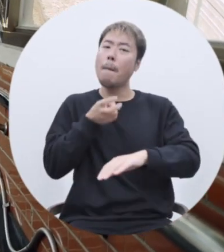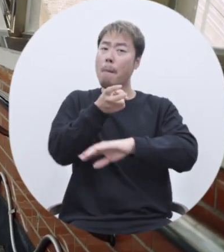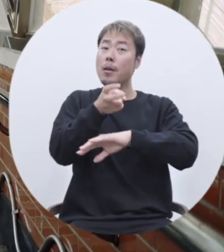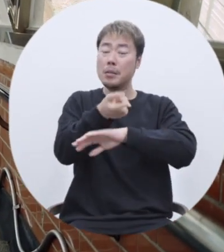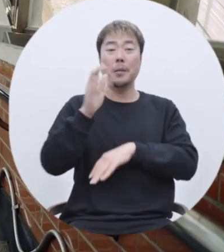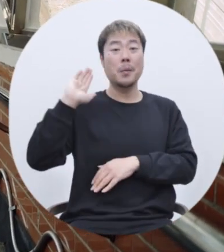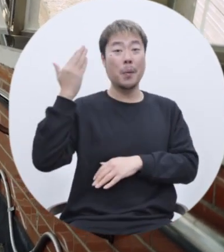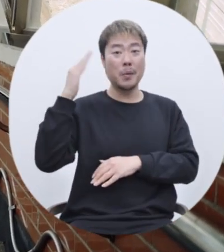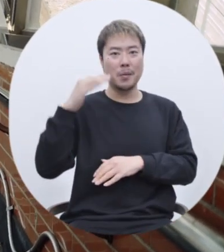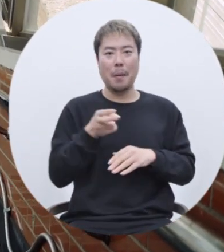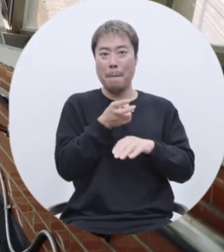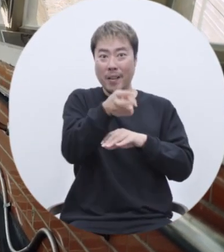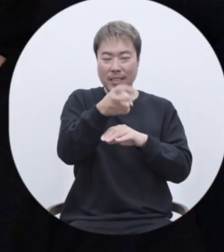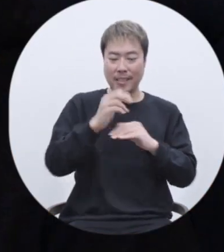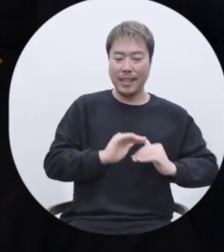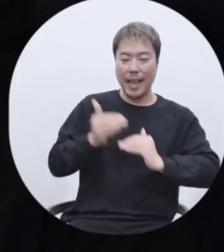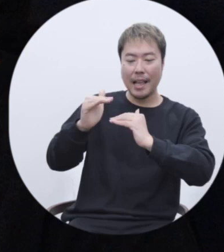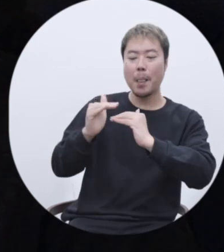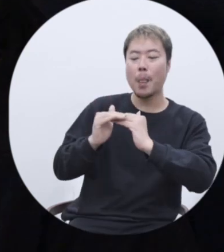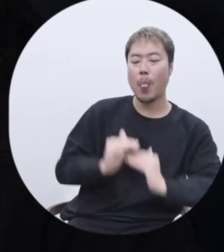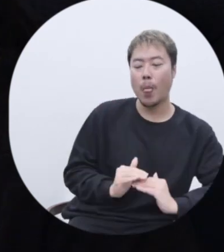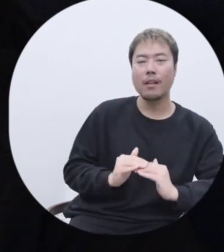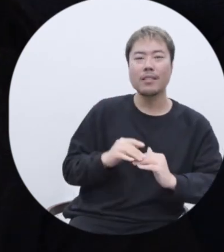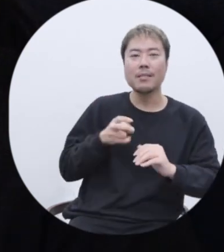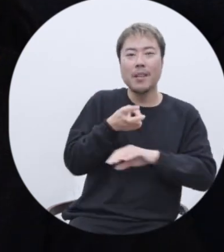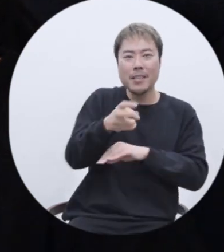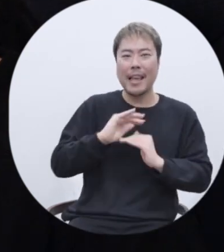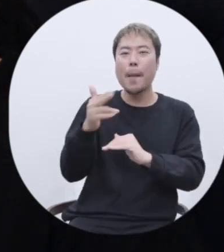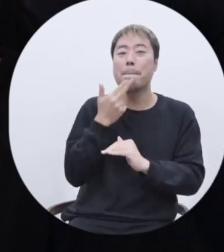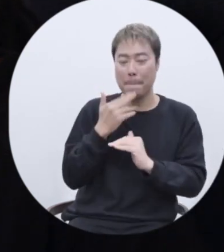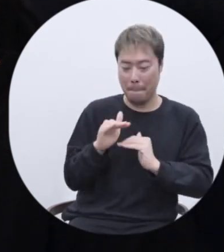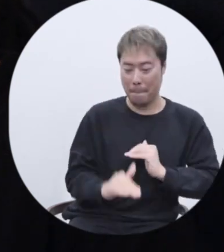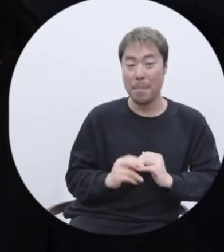버스 같은 경우에도 요새 저상버스 많지만